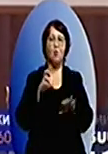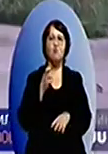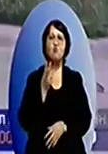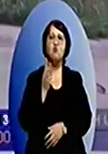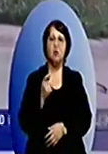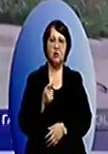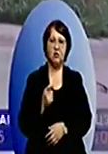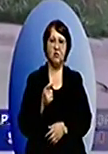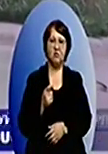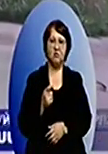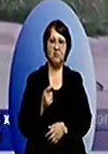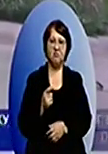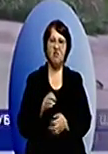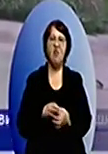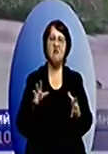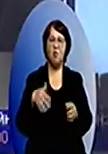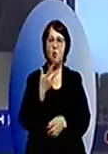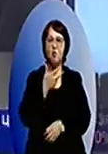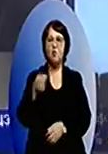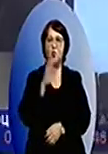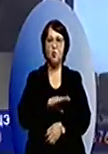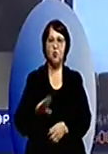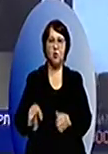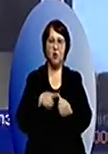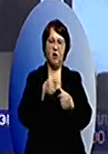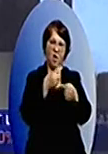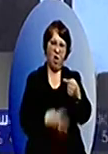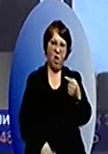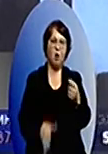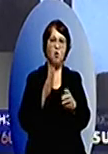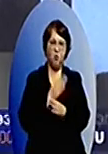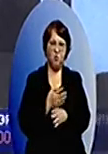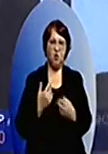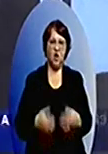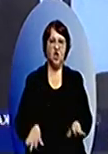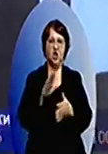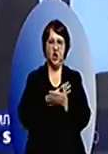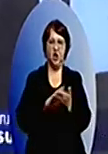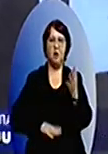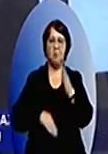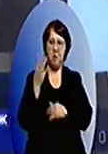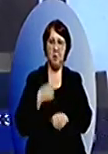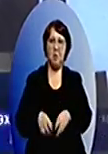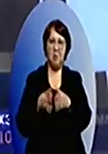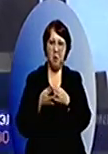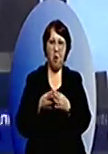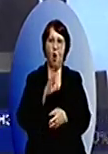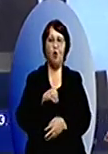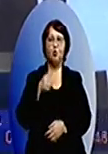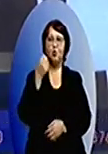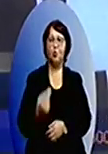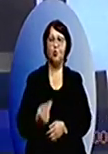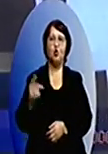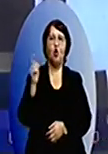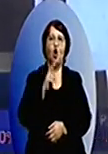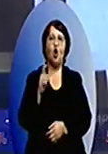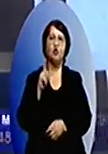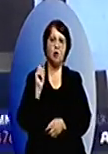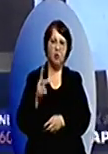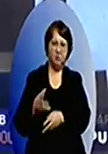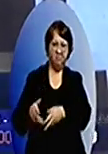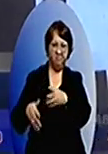байна. Шинээр баригдаж байгаа орон сууцны хороолол компаниуд сургууль цэцэрлэгийн асуудлыг